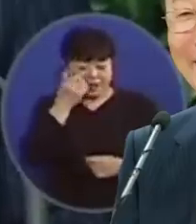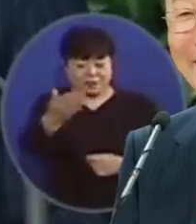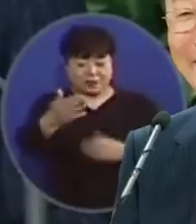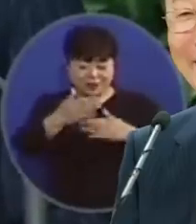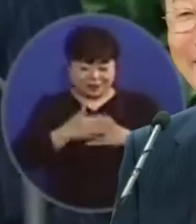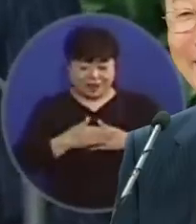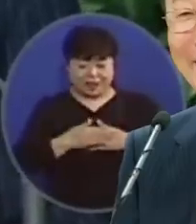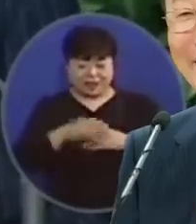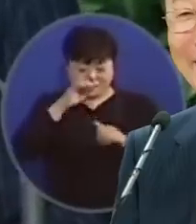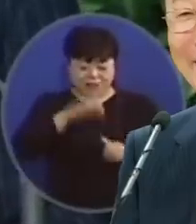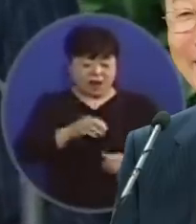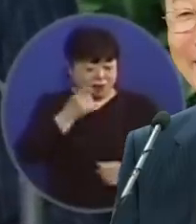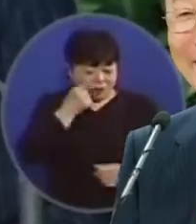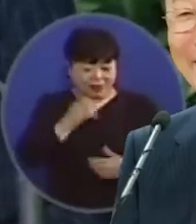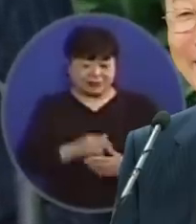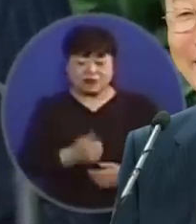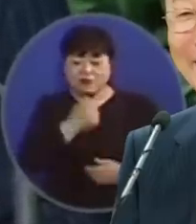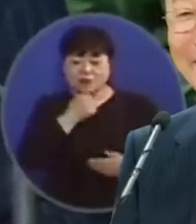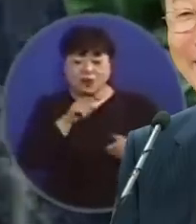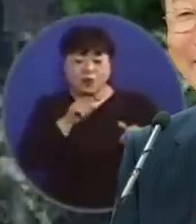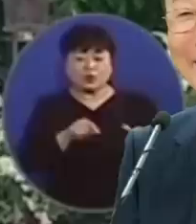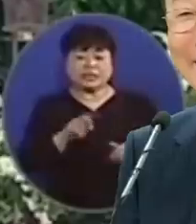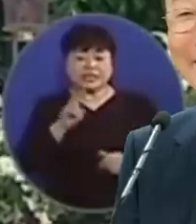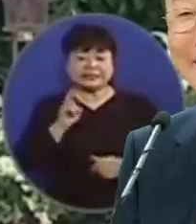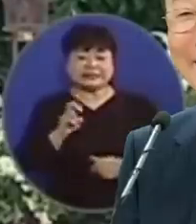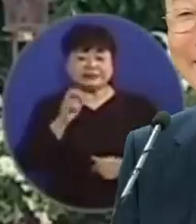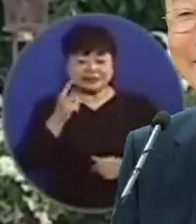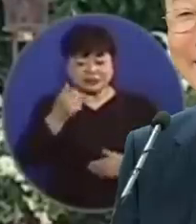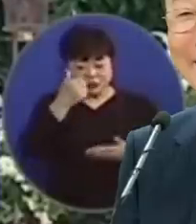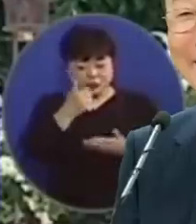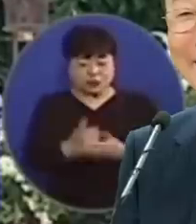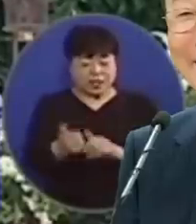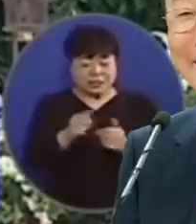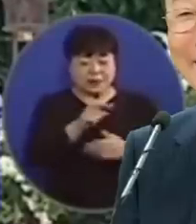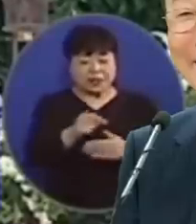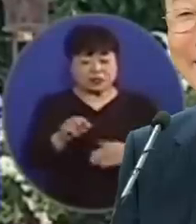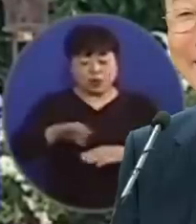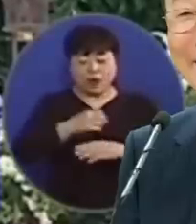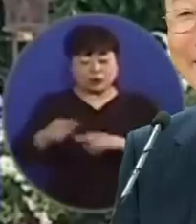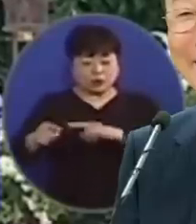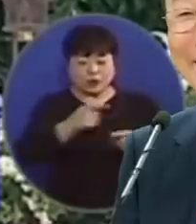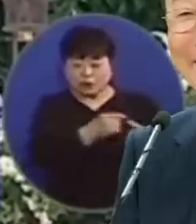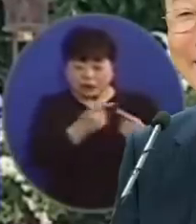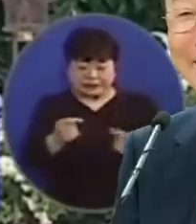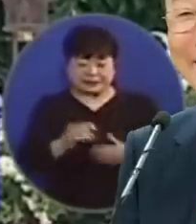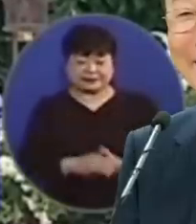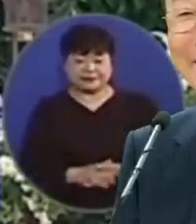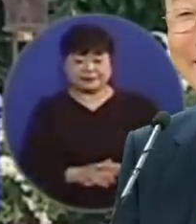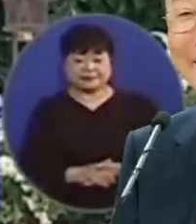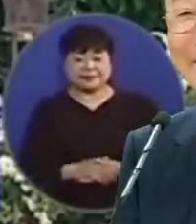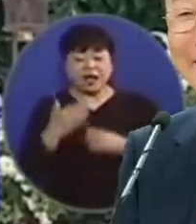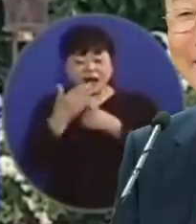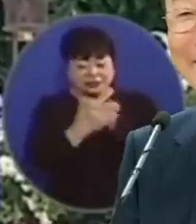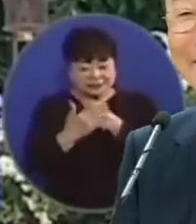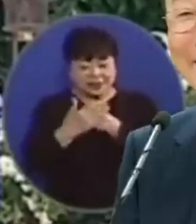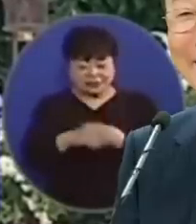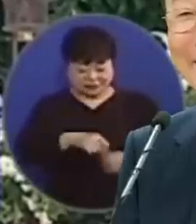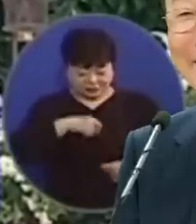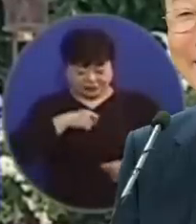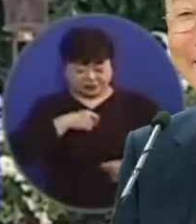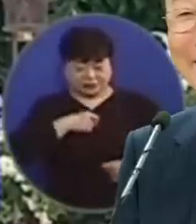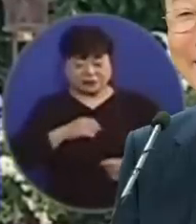나를 협박할 수 없습니다. 성경 로마서 5장 21절에 죄가 사망 안에서 왕노릇한 것 같이 은혜도 또한 의로